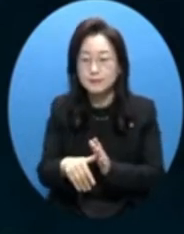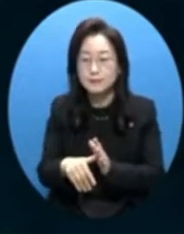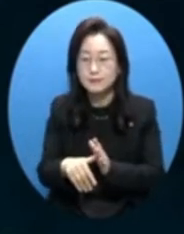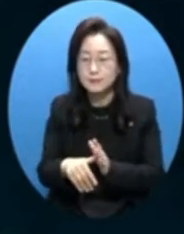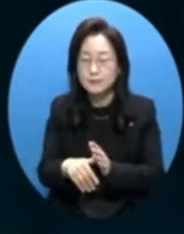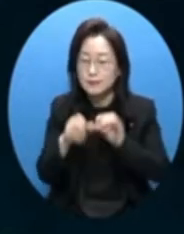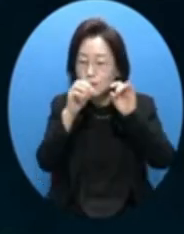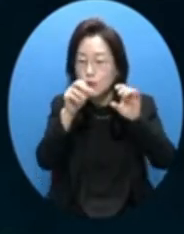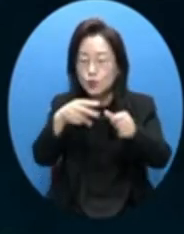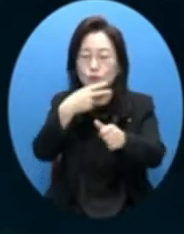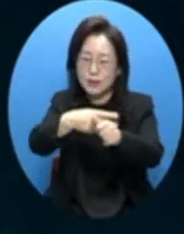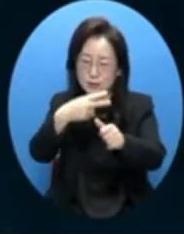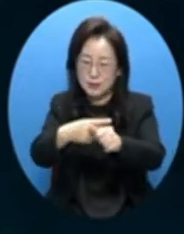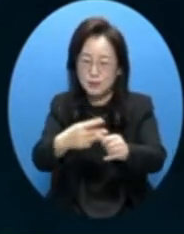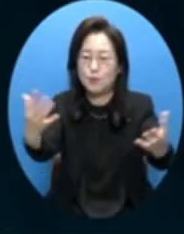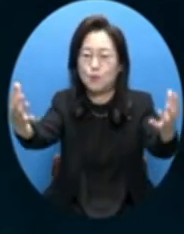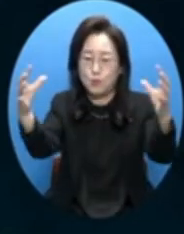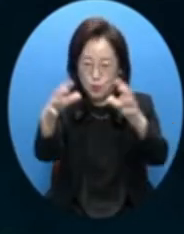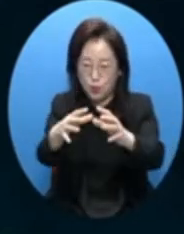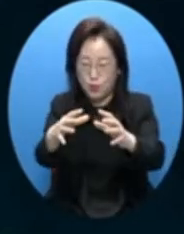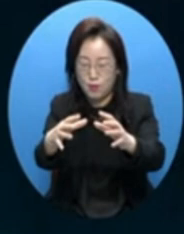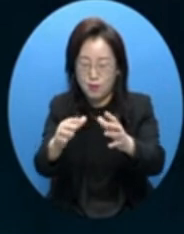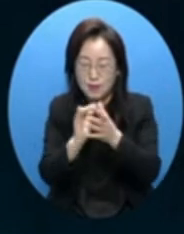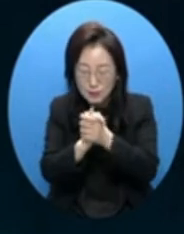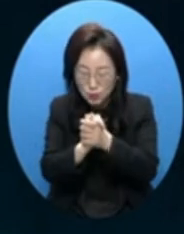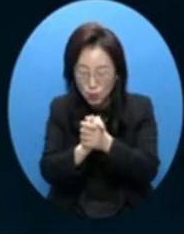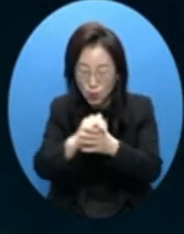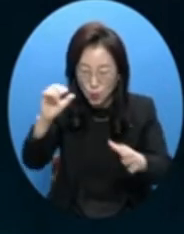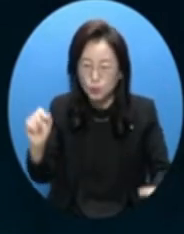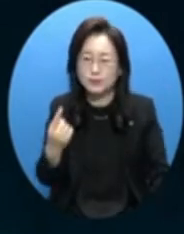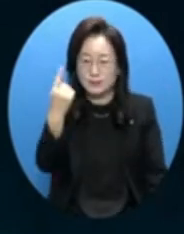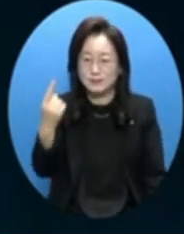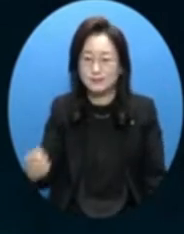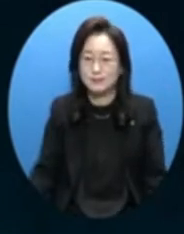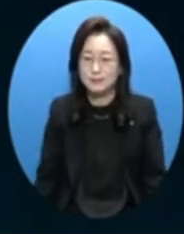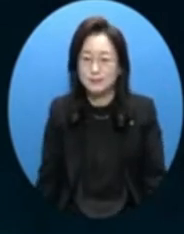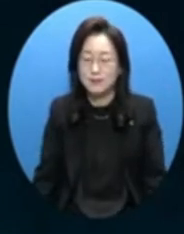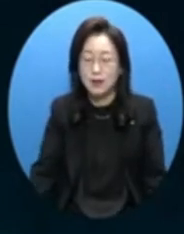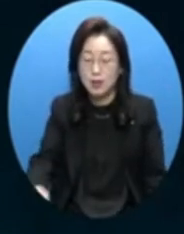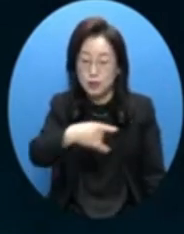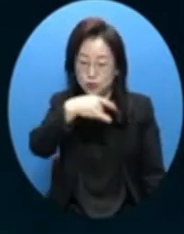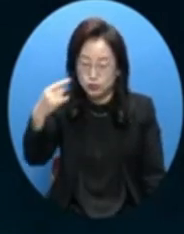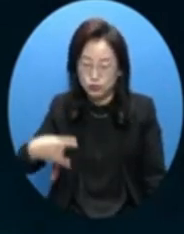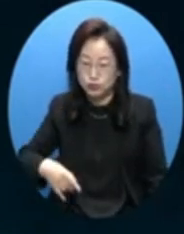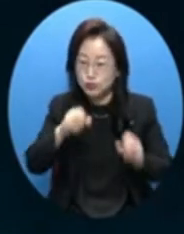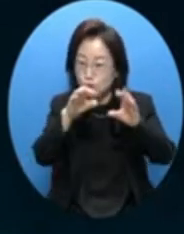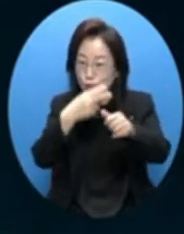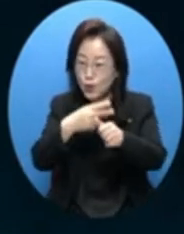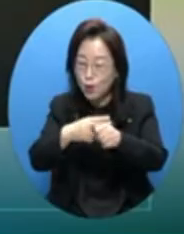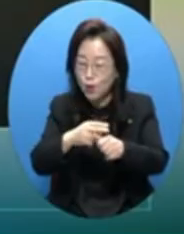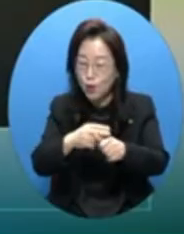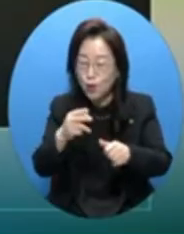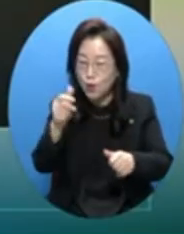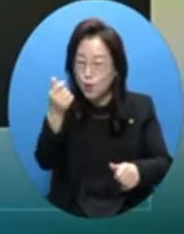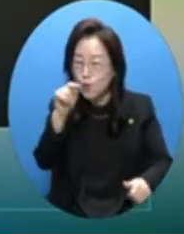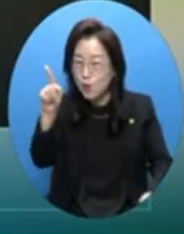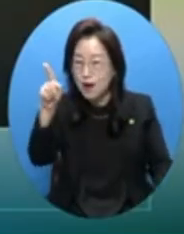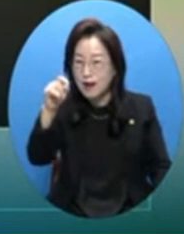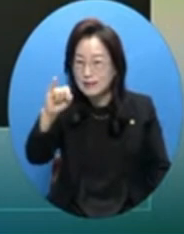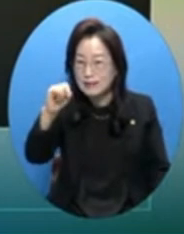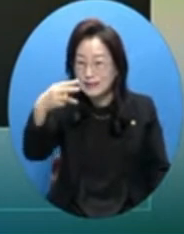선교사님들 기도회로부터 원산 부흥회가 출발되었습니다 중국에서 선교하던 화이트 선교사라고 하는 선교사님이